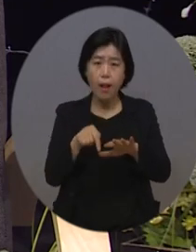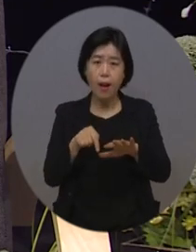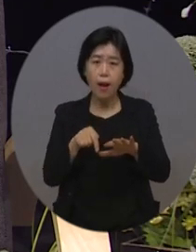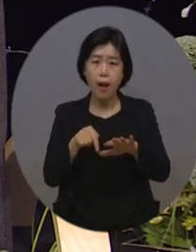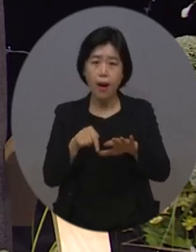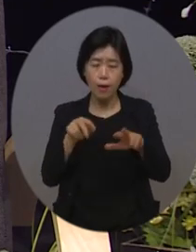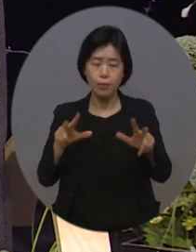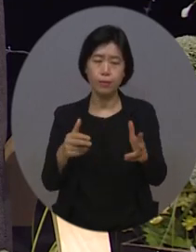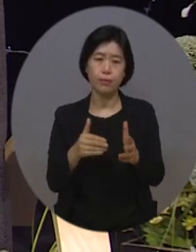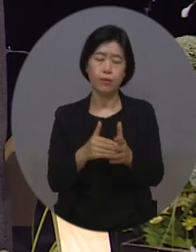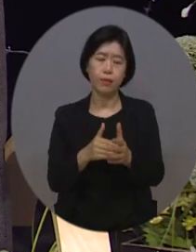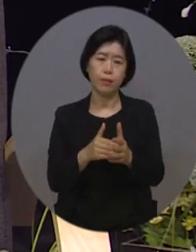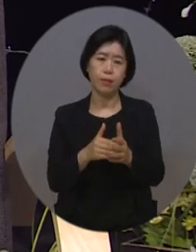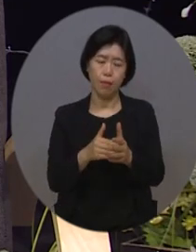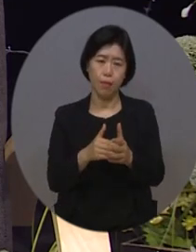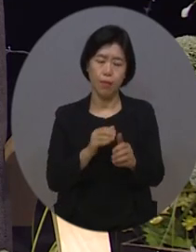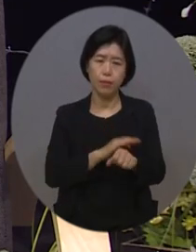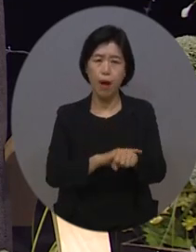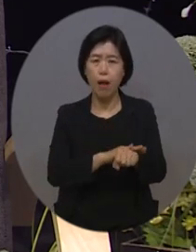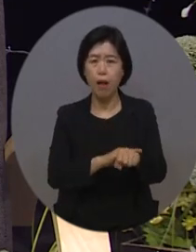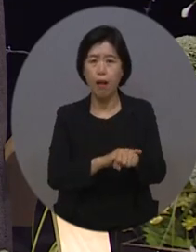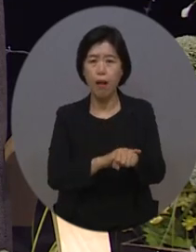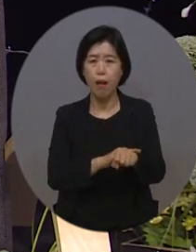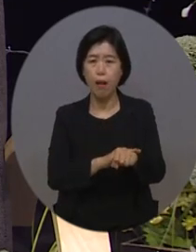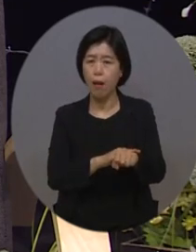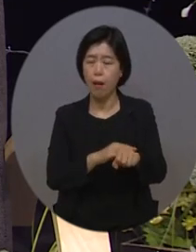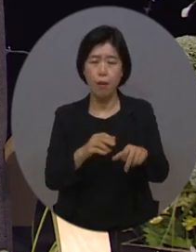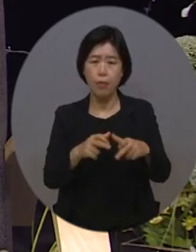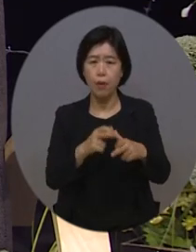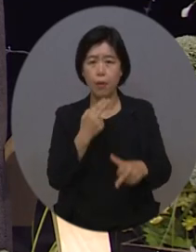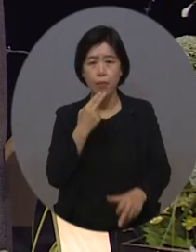어찌하여 성한 것인가?